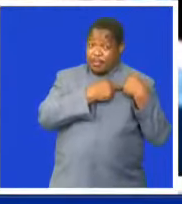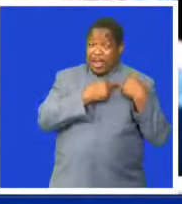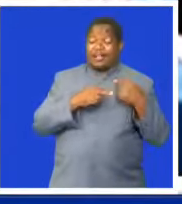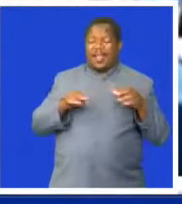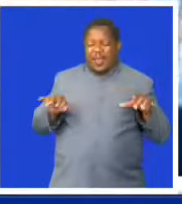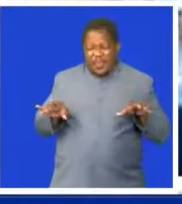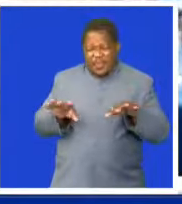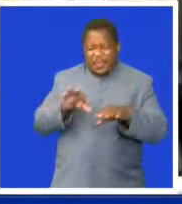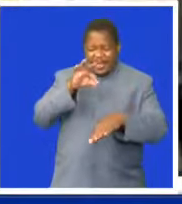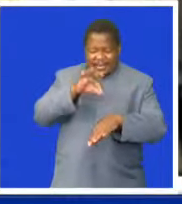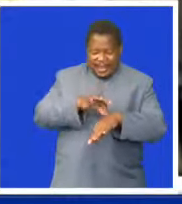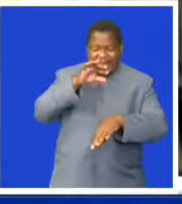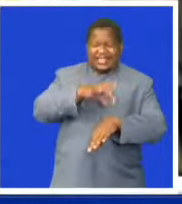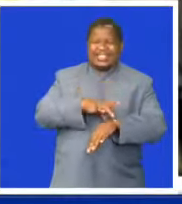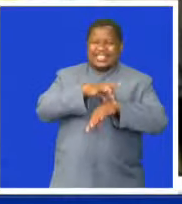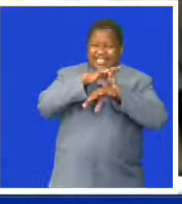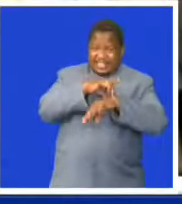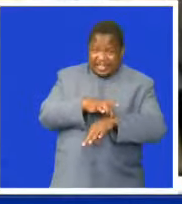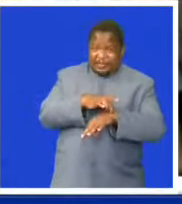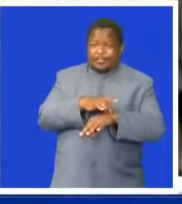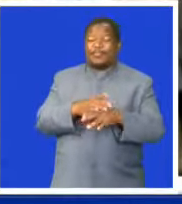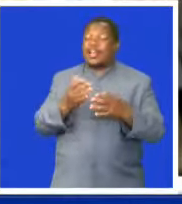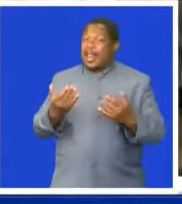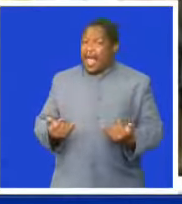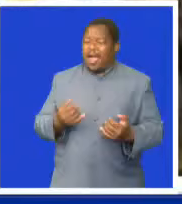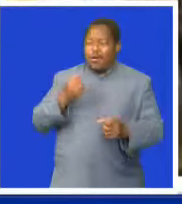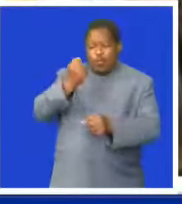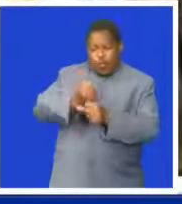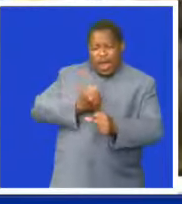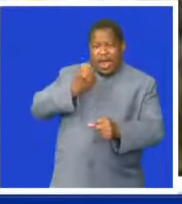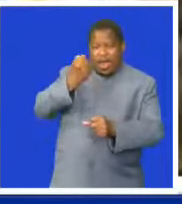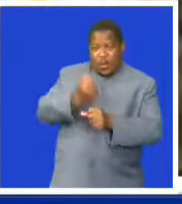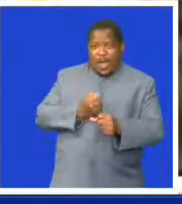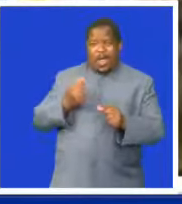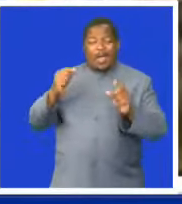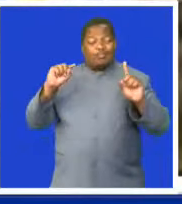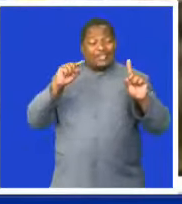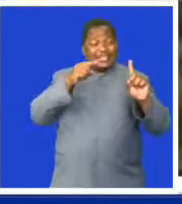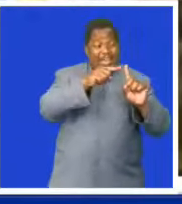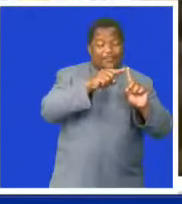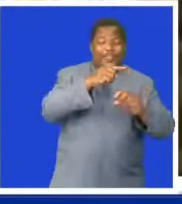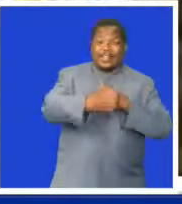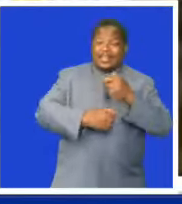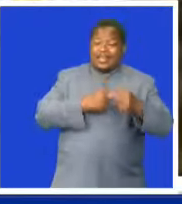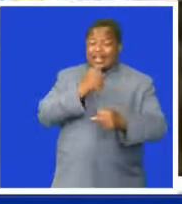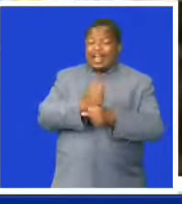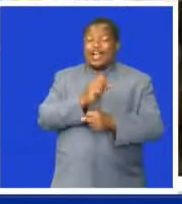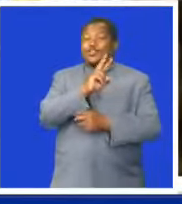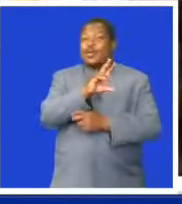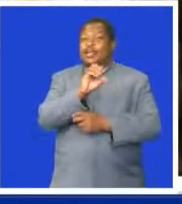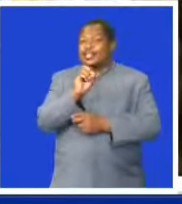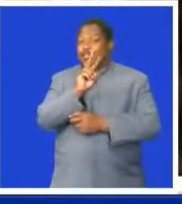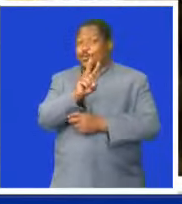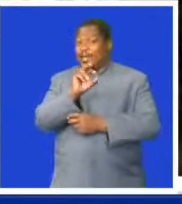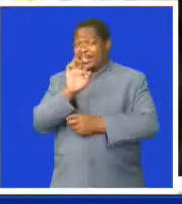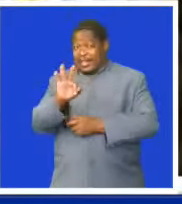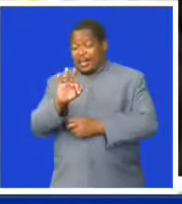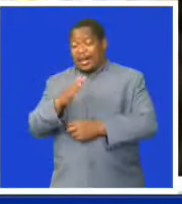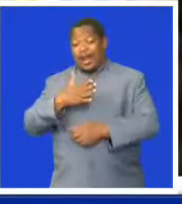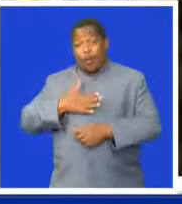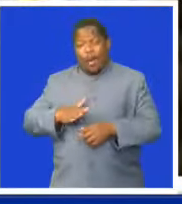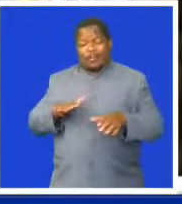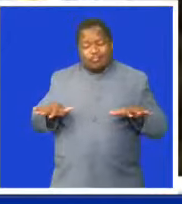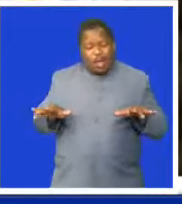sayo sekucetha malaleveva evenda kangwane ngeminyaka wa 2023 lesithi Zero Malaria Starts With Me. Ibambe